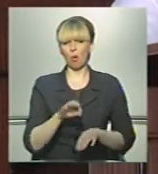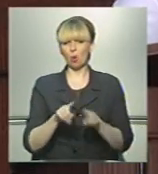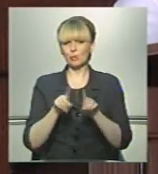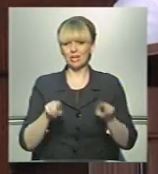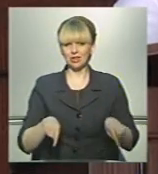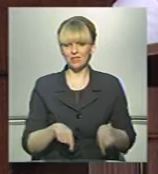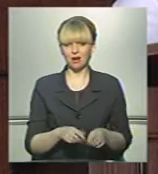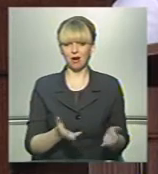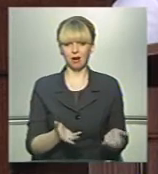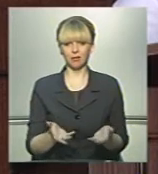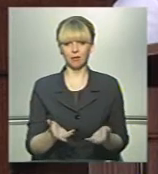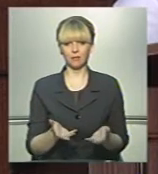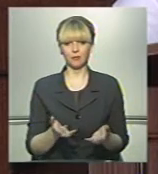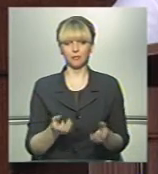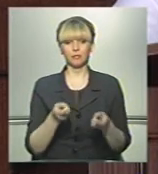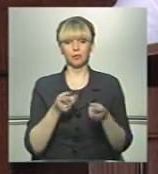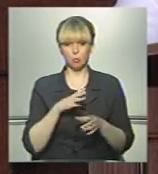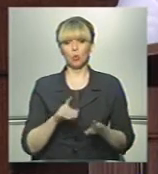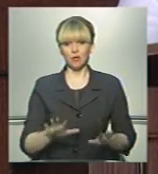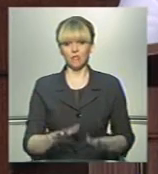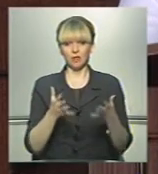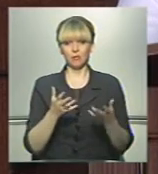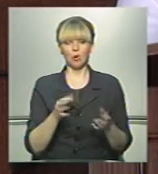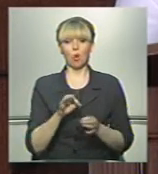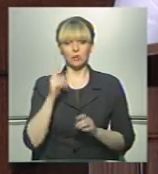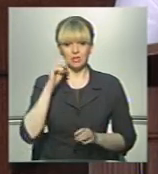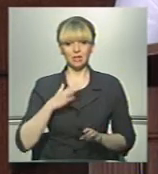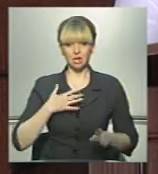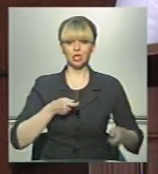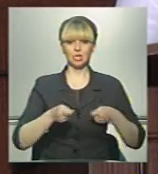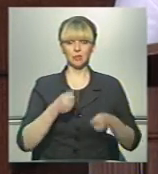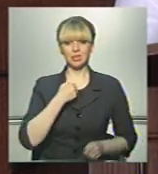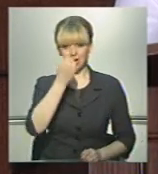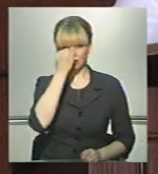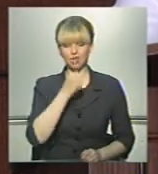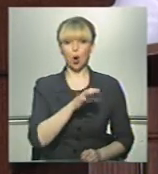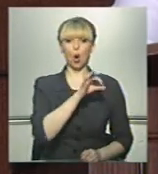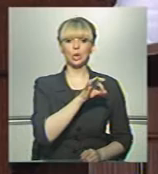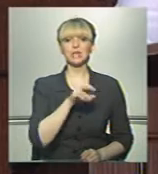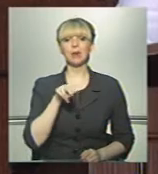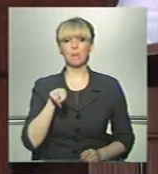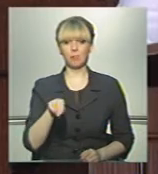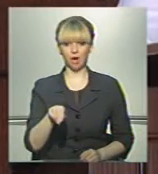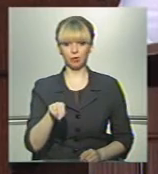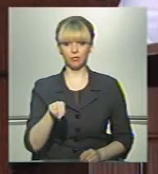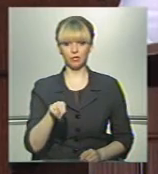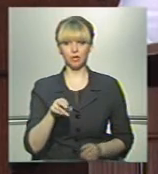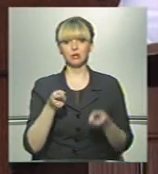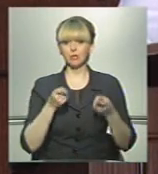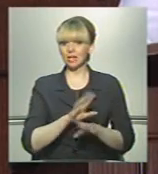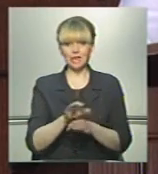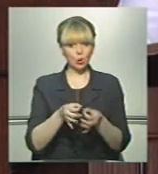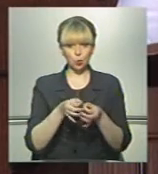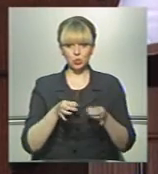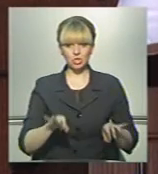сертифікатах. І вже дійсно був випадок, про який знає наше керівництво, я вдячна Олексію Павловичу, дійсно не